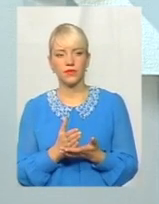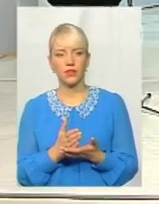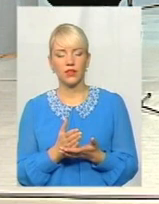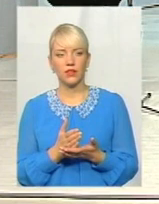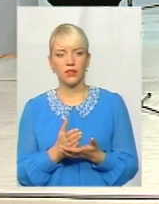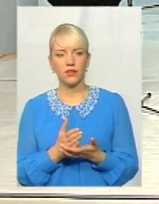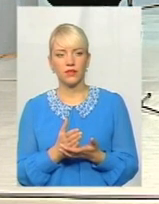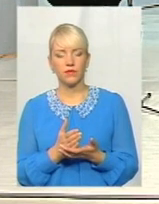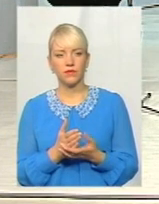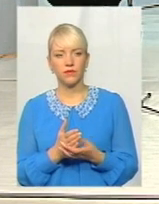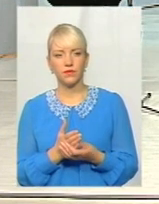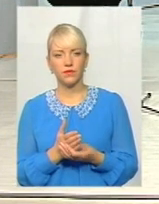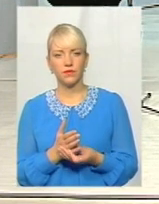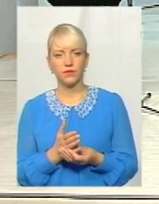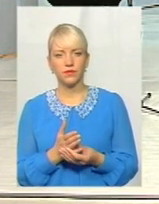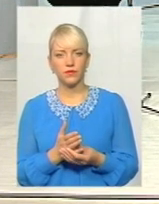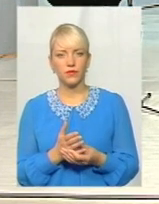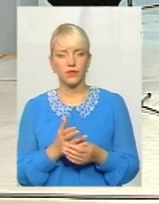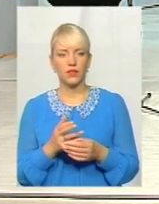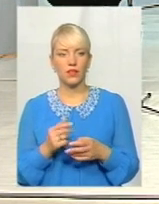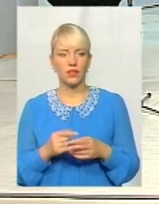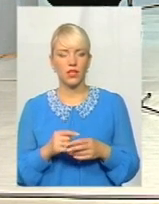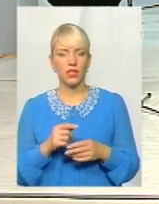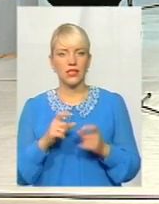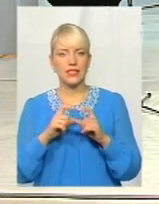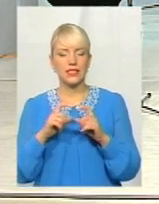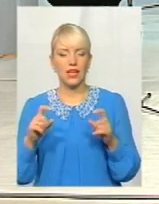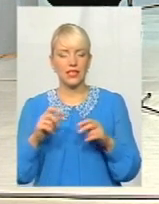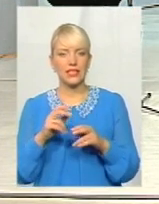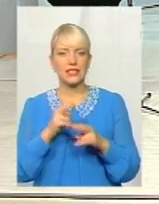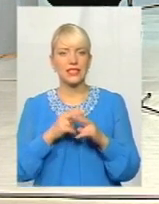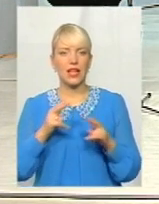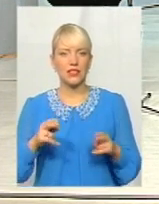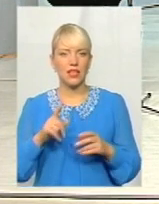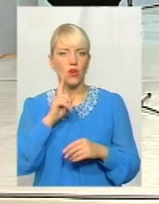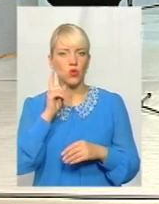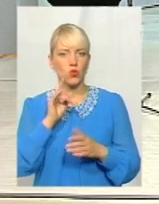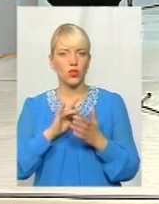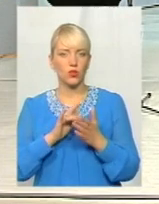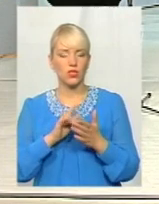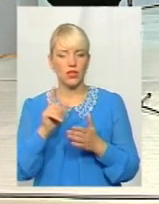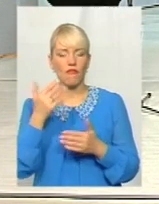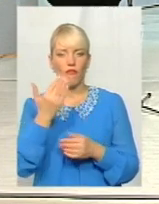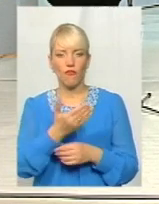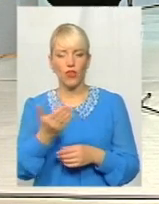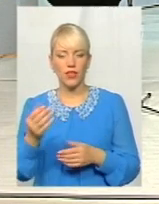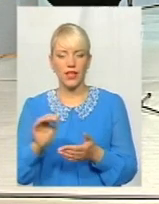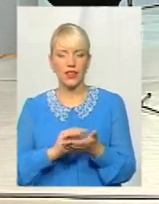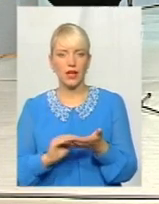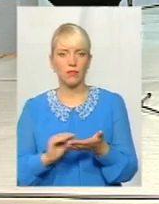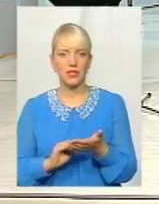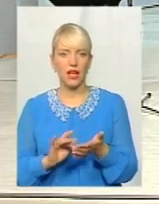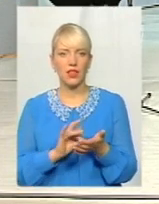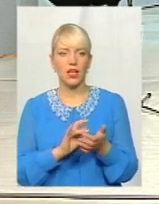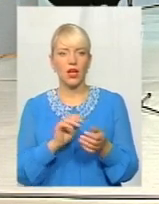комунальний заклад Дунаєвецької міської ради станція юних туристів. Вони написали проект про те, щоб організувати екскурсійні